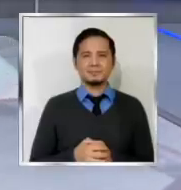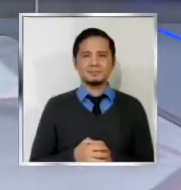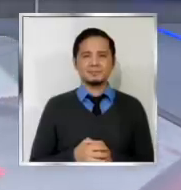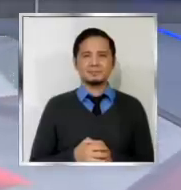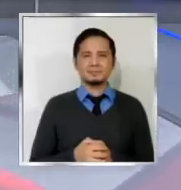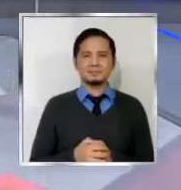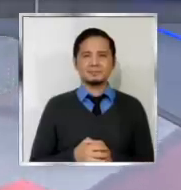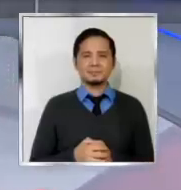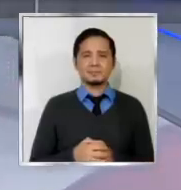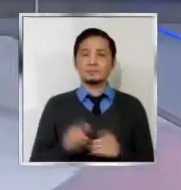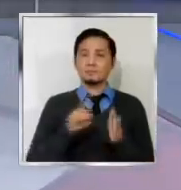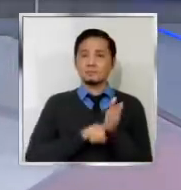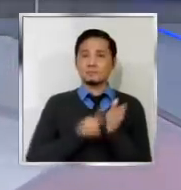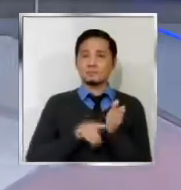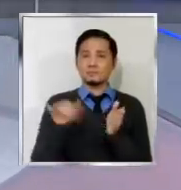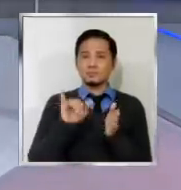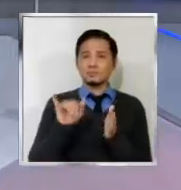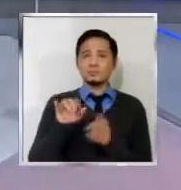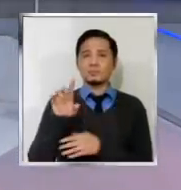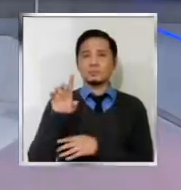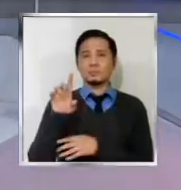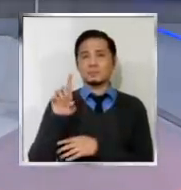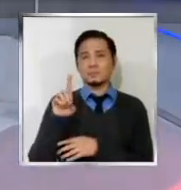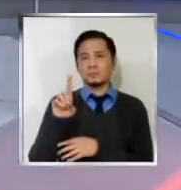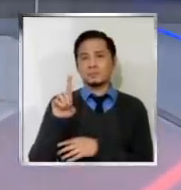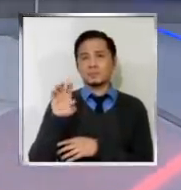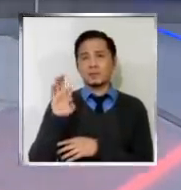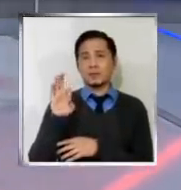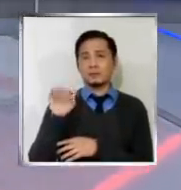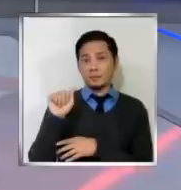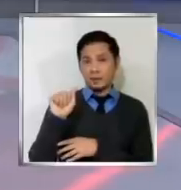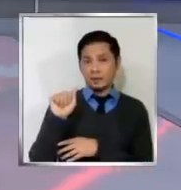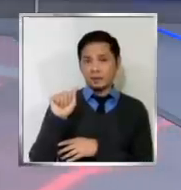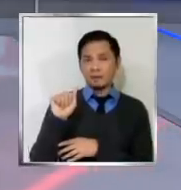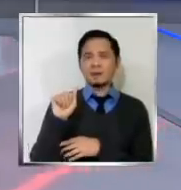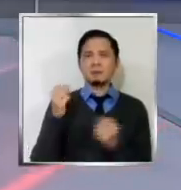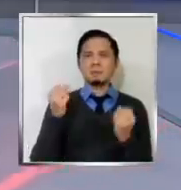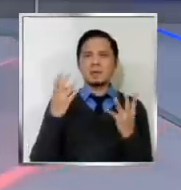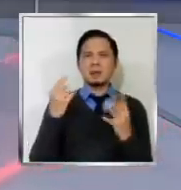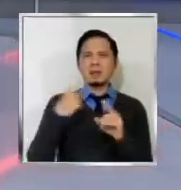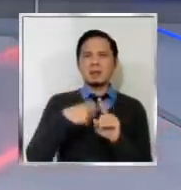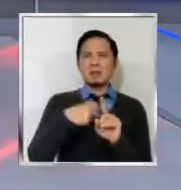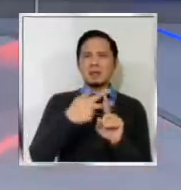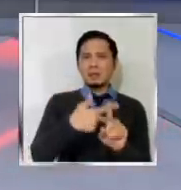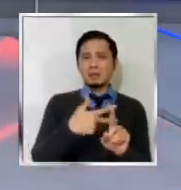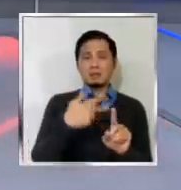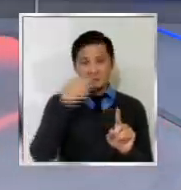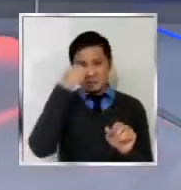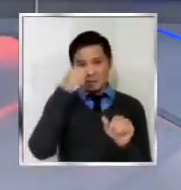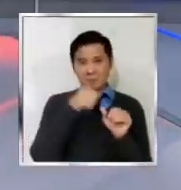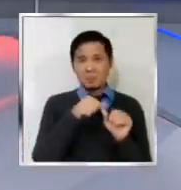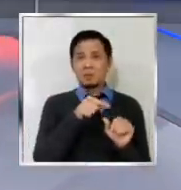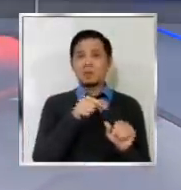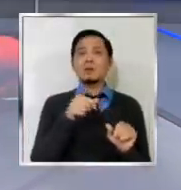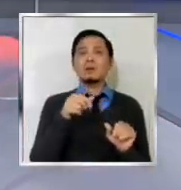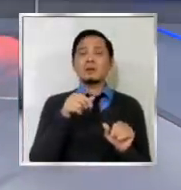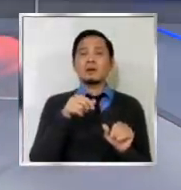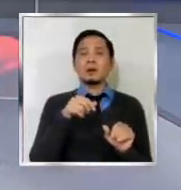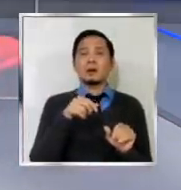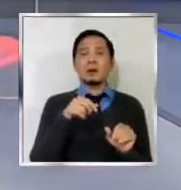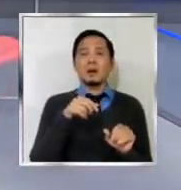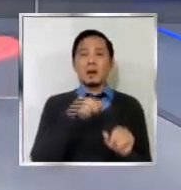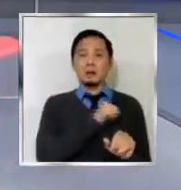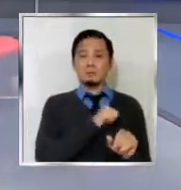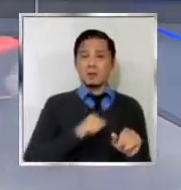Iniimbestigahan na ng Department of Foreign Affairs ang ilang buwan na umano'y pagmamaltrato ni Philippine Ambassador to Brazil, Marichu